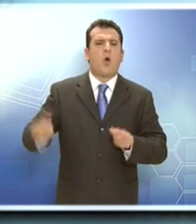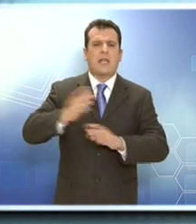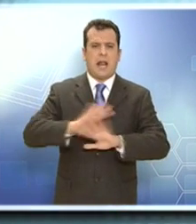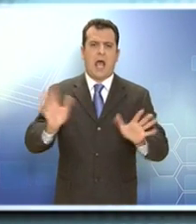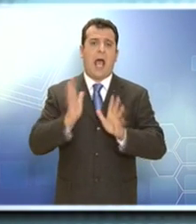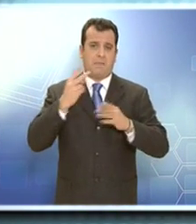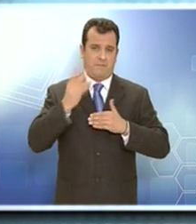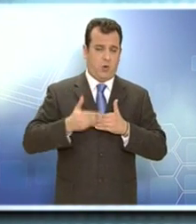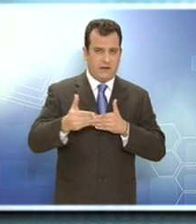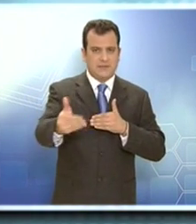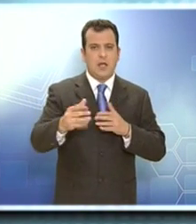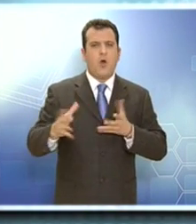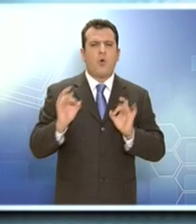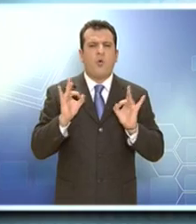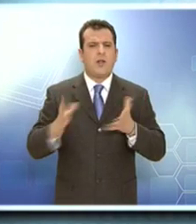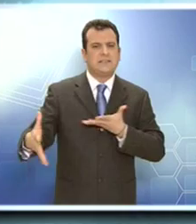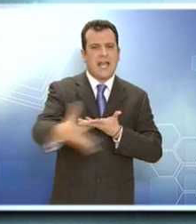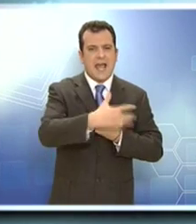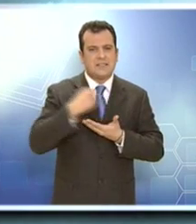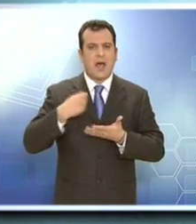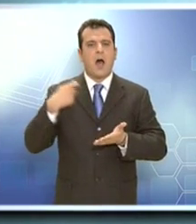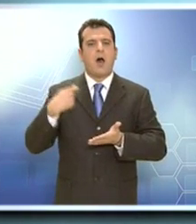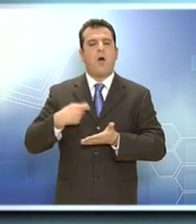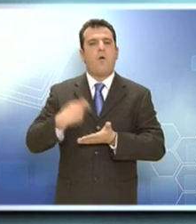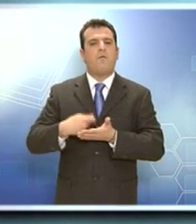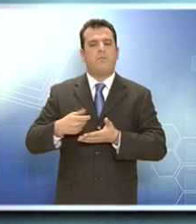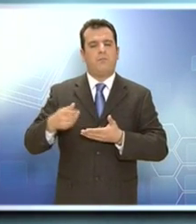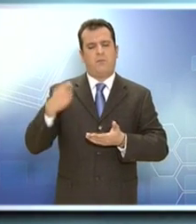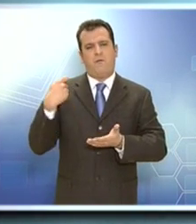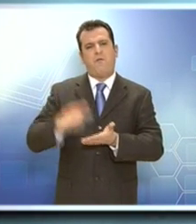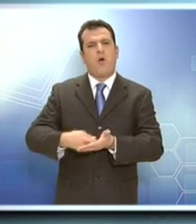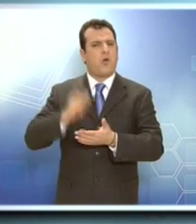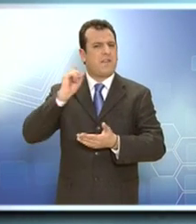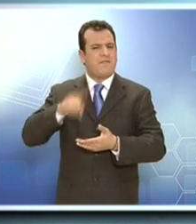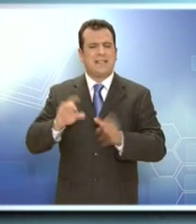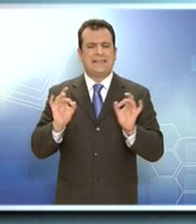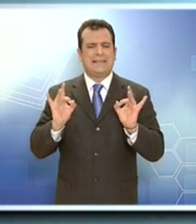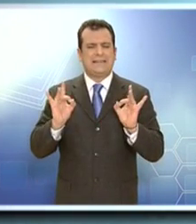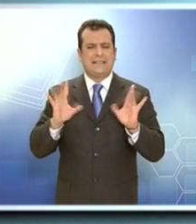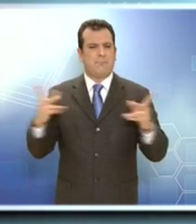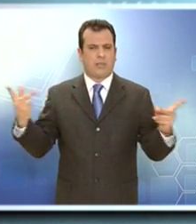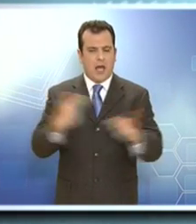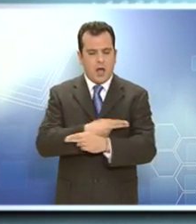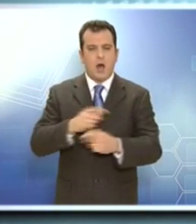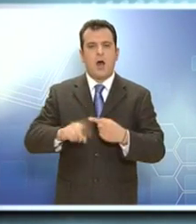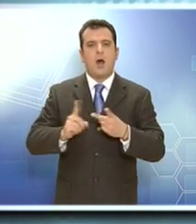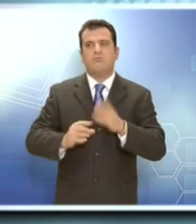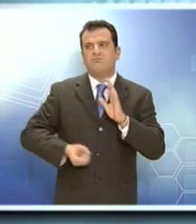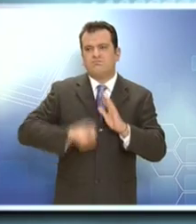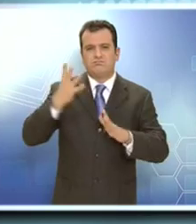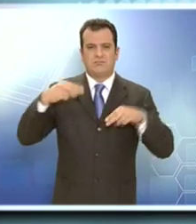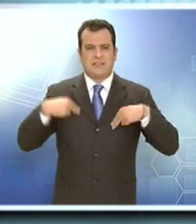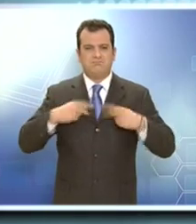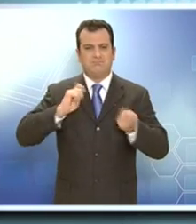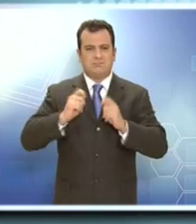δεν αυξάνουμε καθόλου τα έσοδα από καταπολέμηση της φοροδιαφυγής και της εισφοροδιαφυγής, ενώ δεν έχουν υπολογιστεί καθόλου έσοδα από τον εξυγχρονισμό του